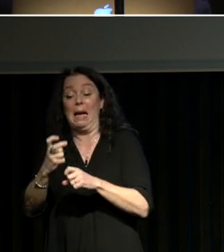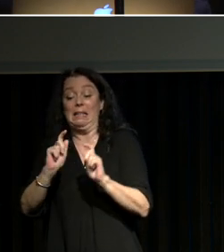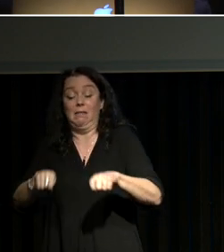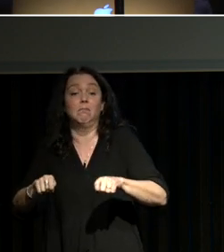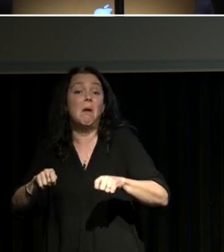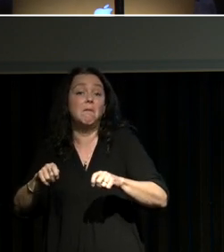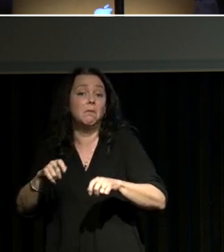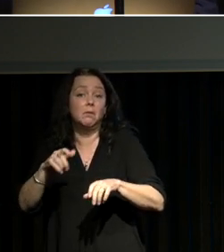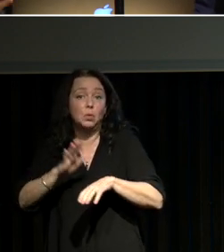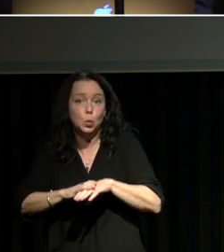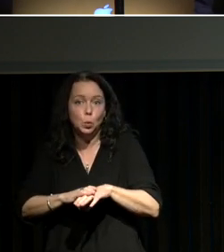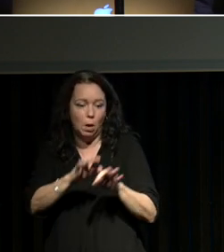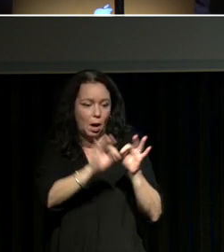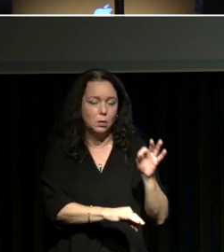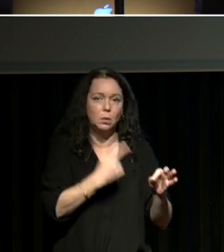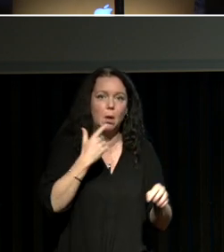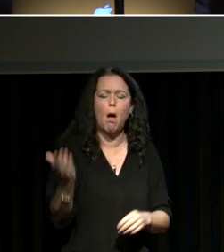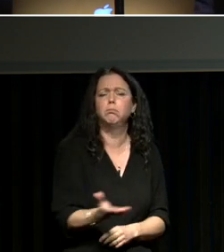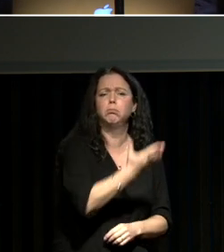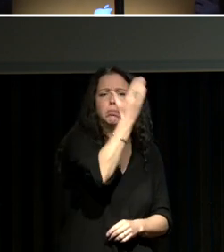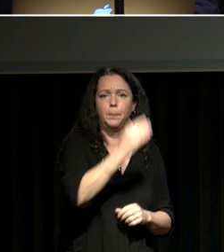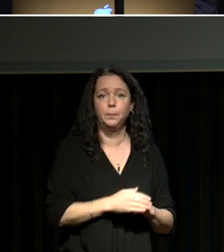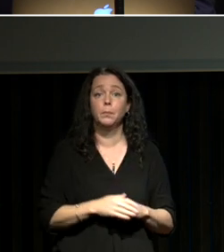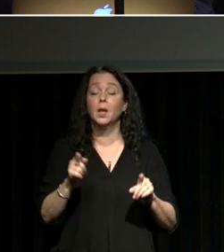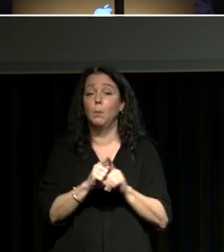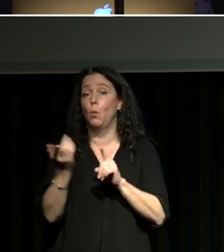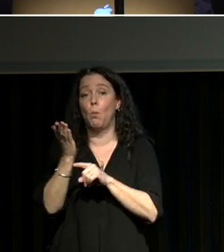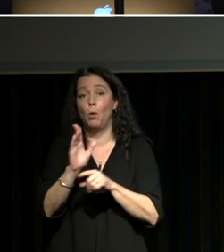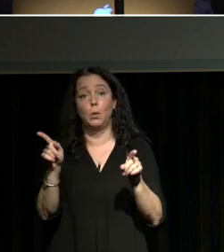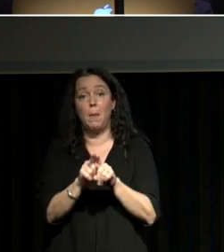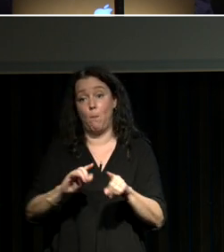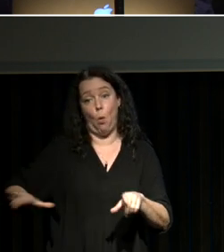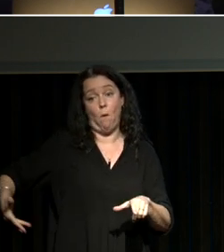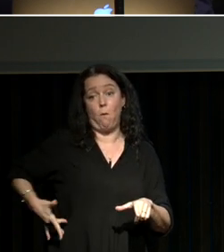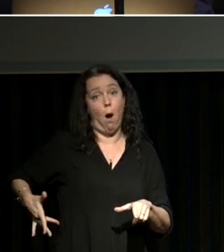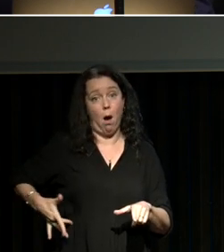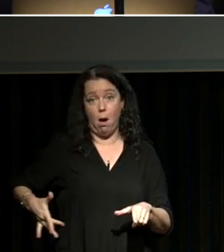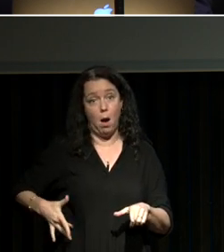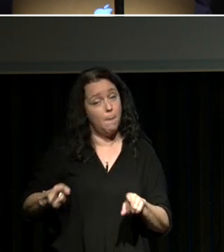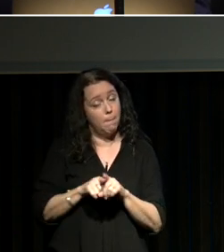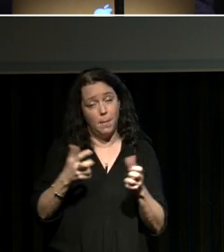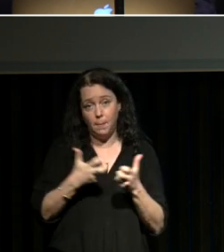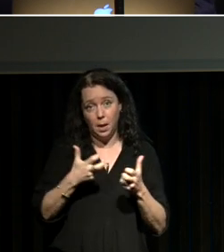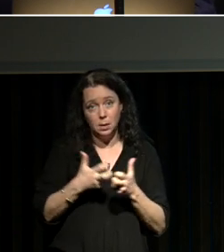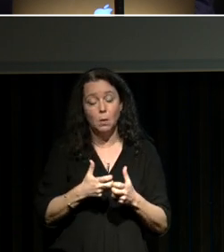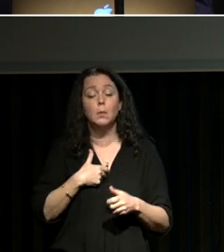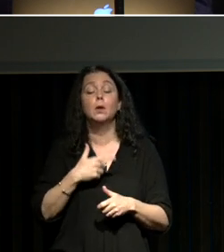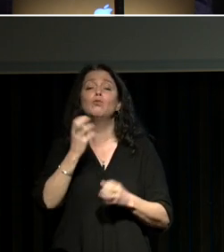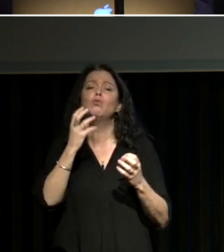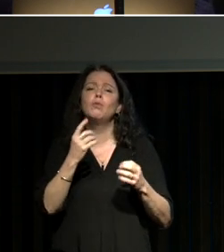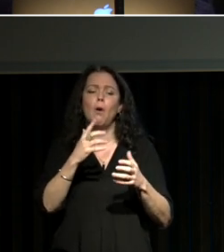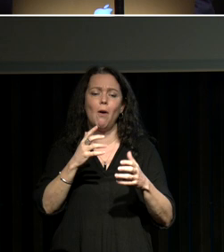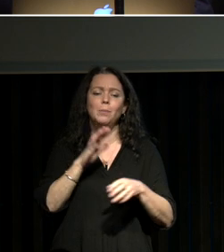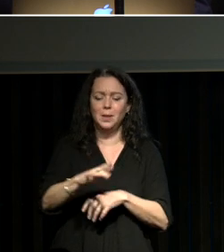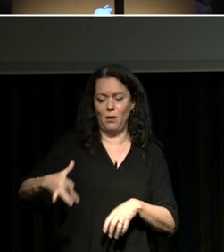qui donnent d'excellents résultats. Et je pourrais vous montrer exactement les mêmes résultats pour le foie. Une des complications classiques pour